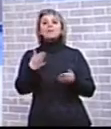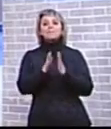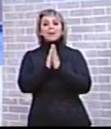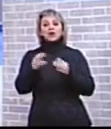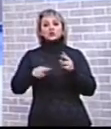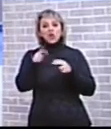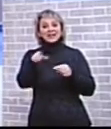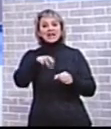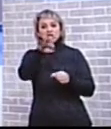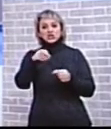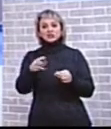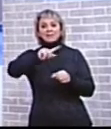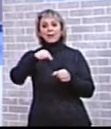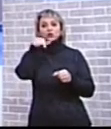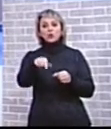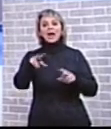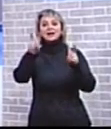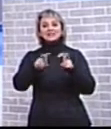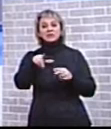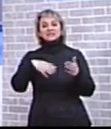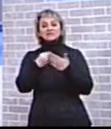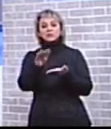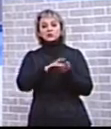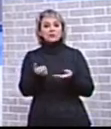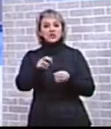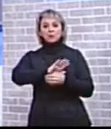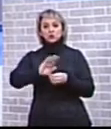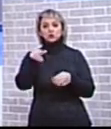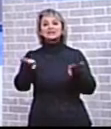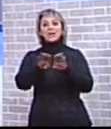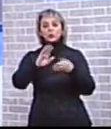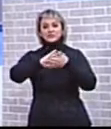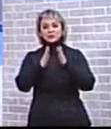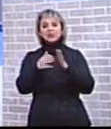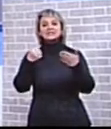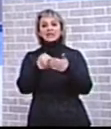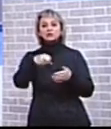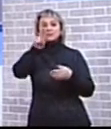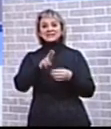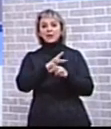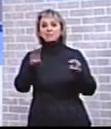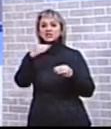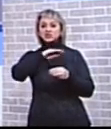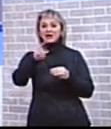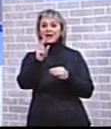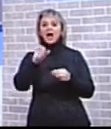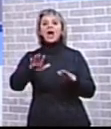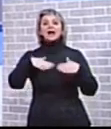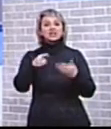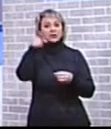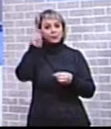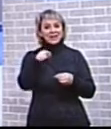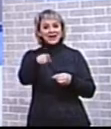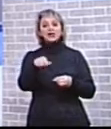Пожаловался на лишние поборы, а разбираться по своему заявлению не вышел. С такой ситуацией столкнулись специалисты МинЖКХ, отреагировавшие